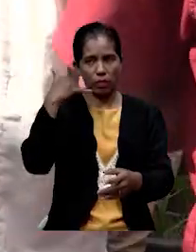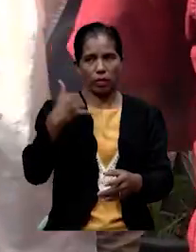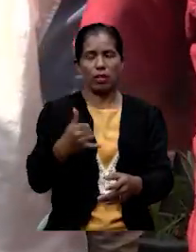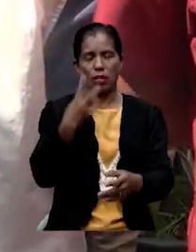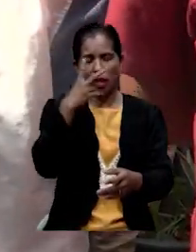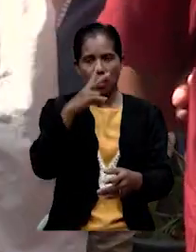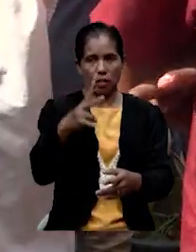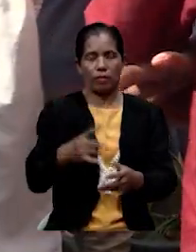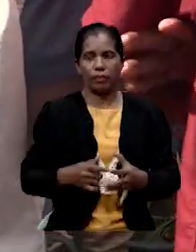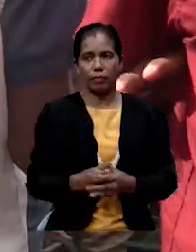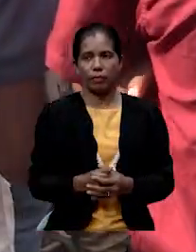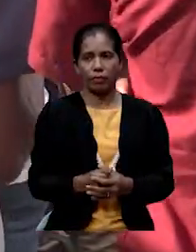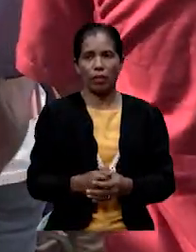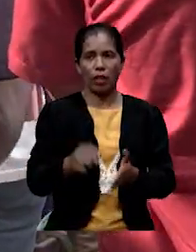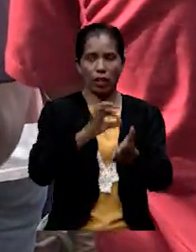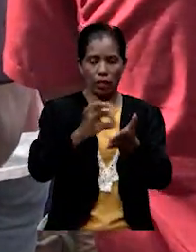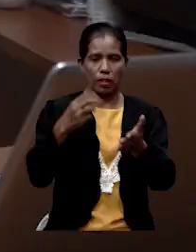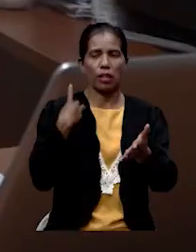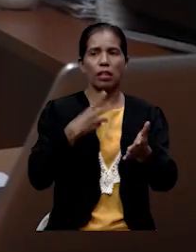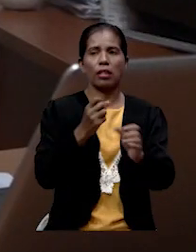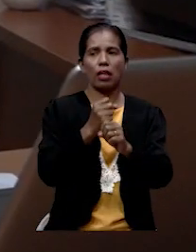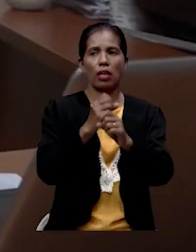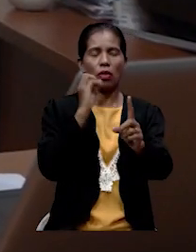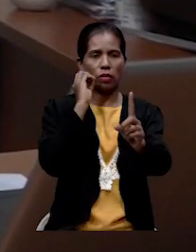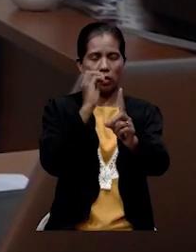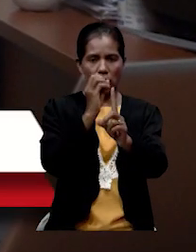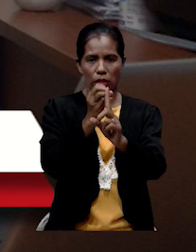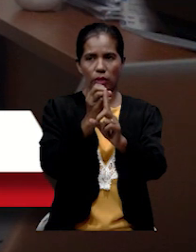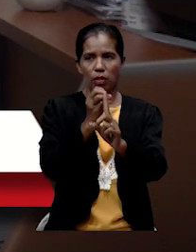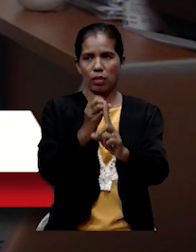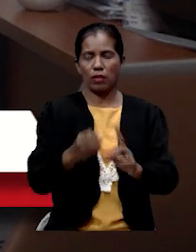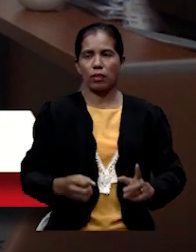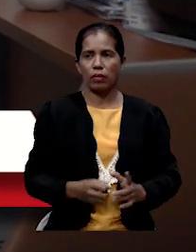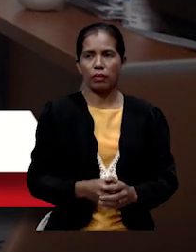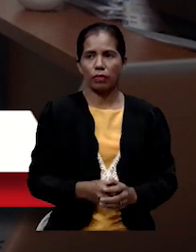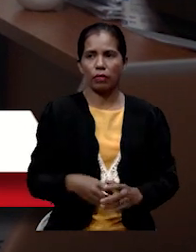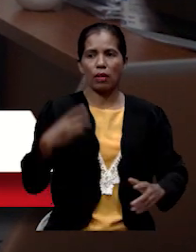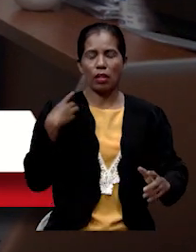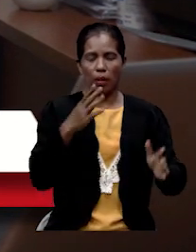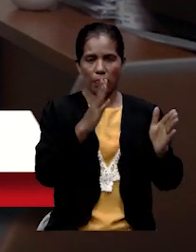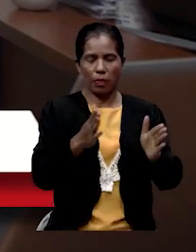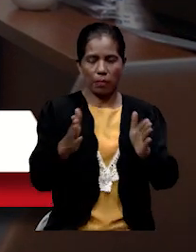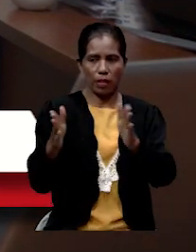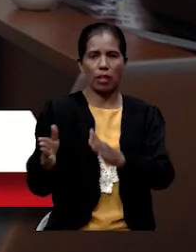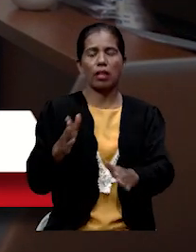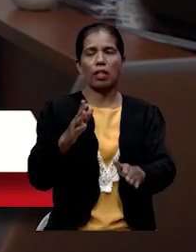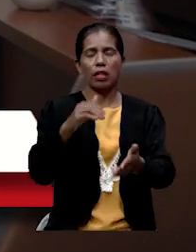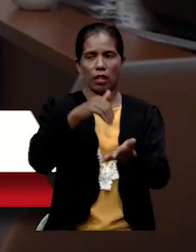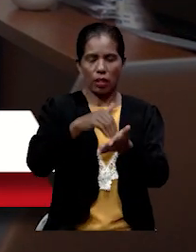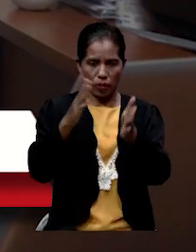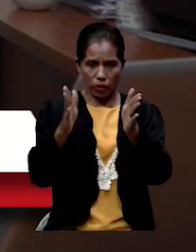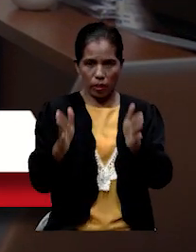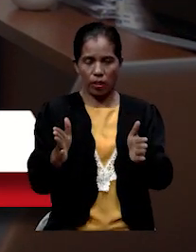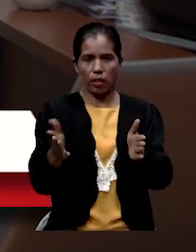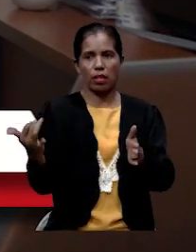situasau. Register sau nei ta halo ho objektif de kata ka ita te prepara ita nia estudante ser ne bema